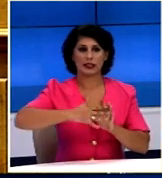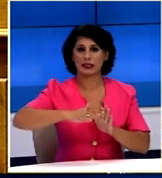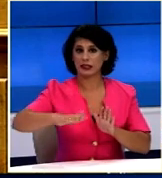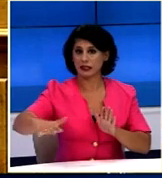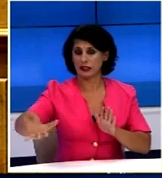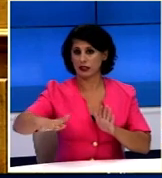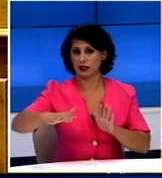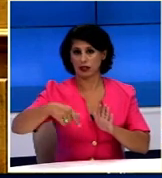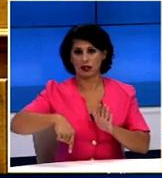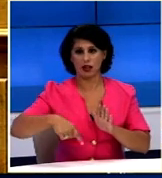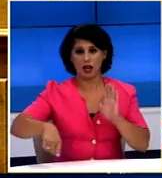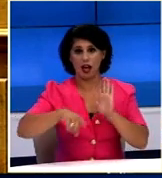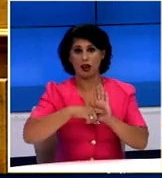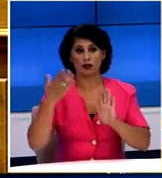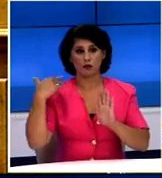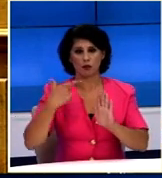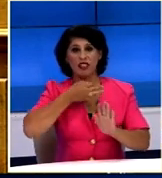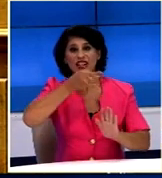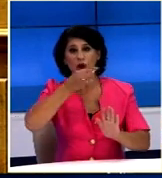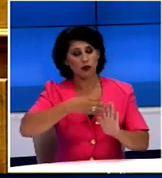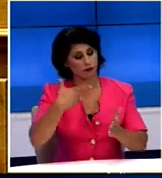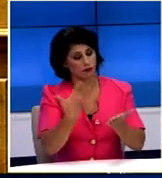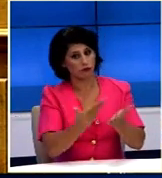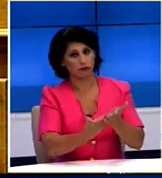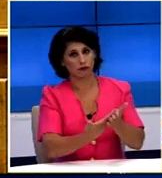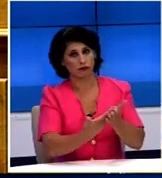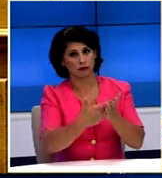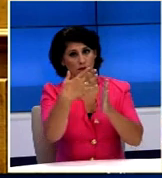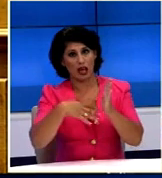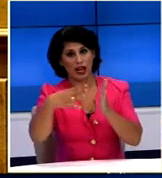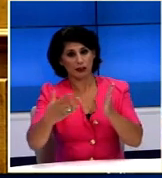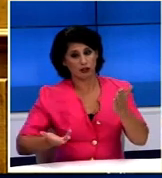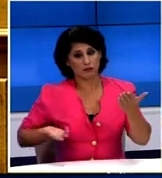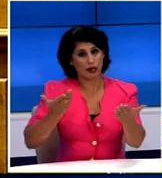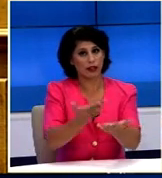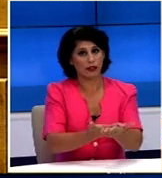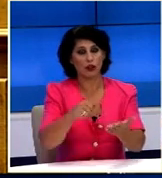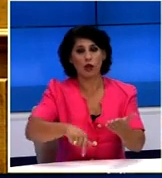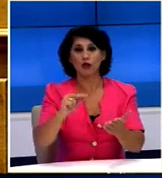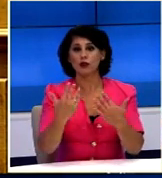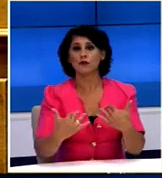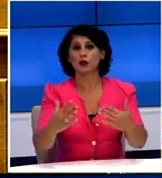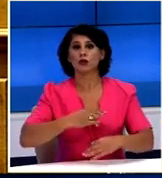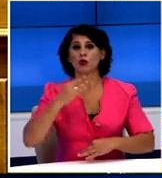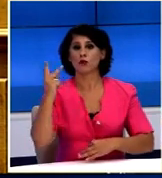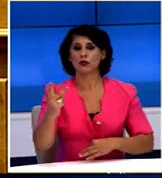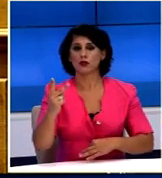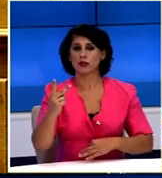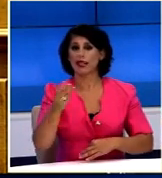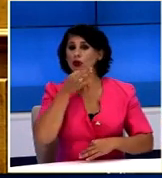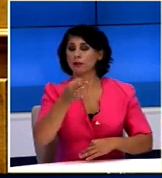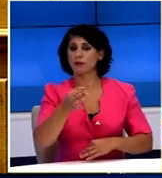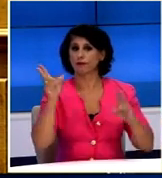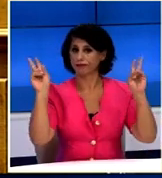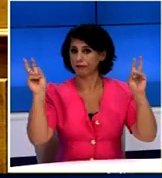αρνητικό προηγούμενο για τη χώρα. Δηλώσεις. Εδώ μέσα στη Βουλή, ο κ. Κουμουτσάκος, η εξωτερική πολιτική δεν